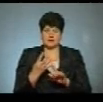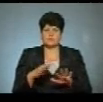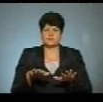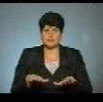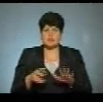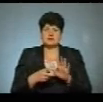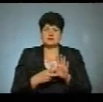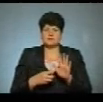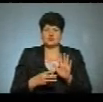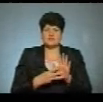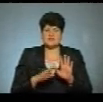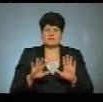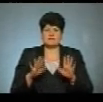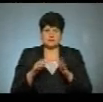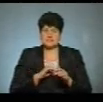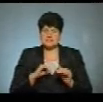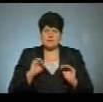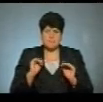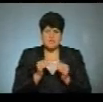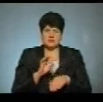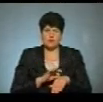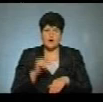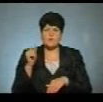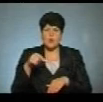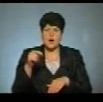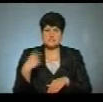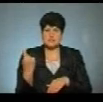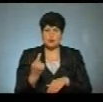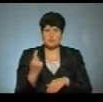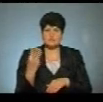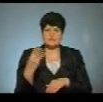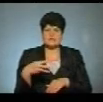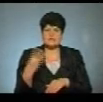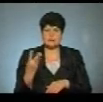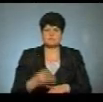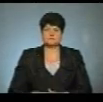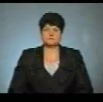місці – 708 випадків. Найменше хворих у Луганській області – 33.